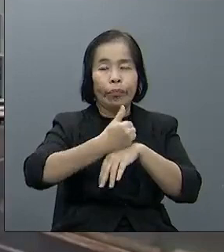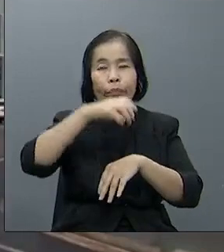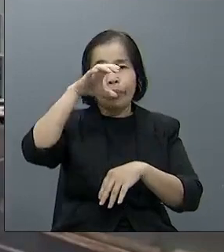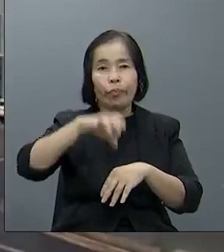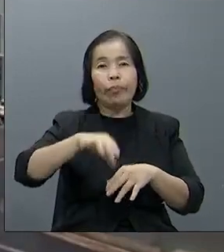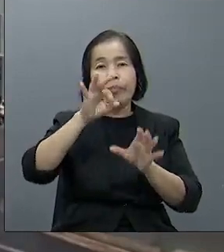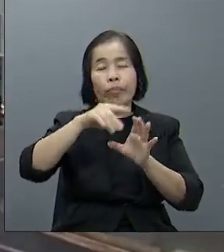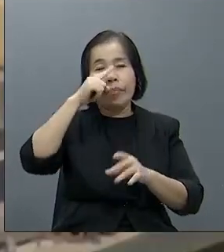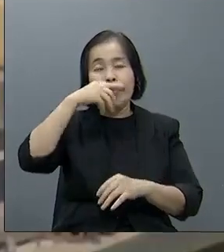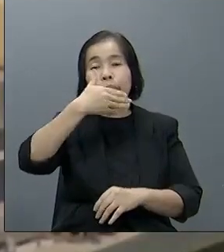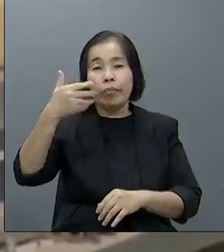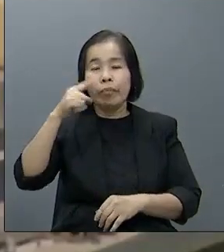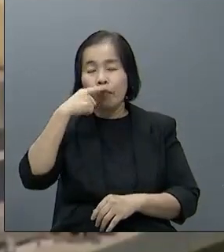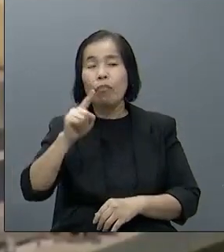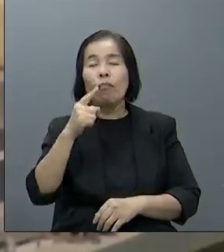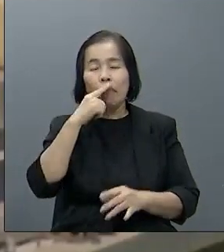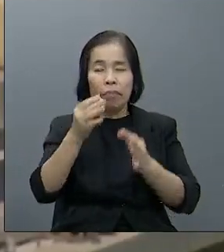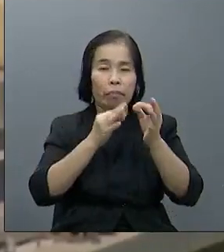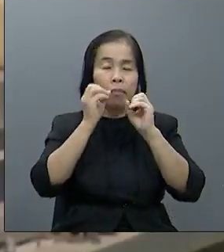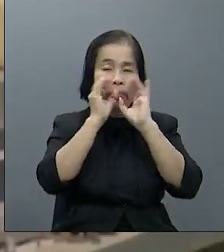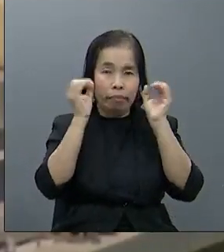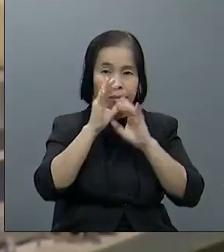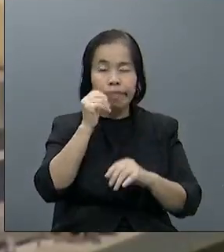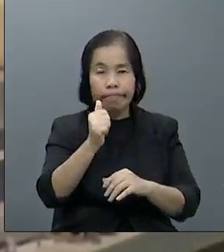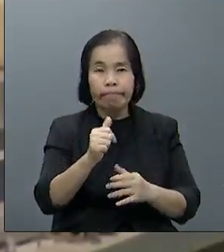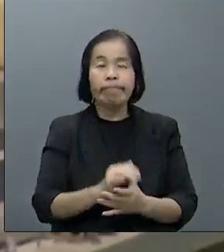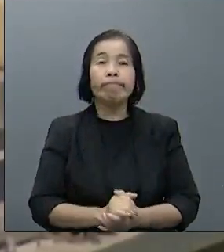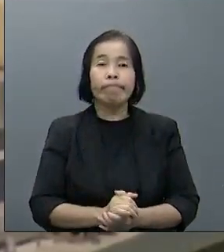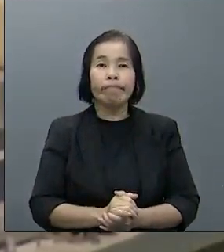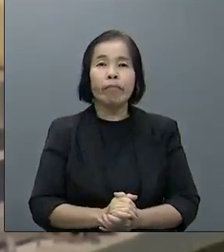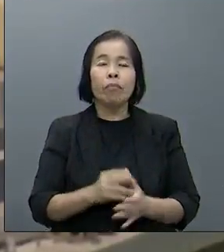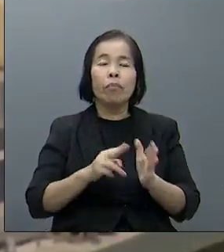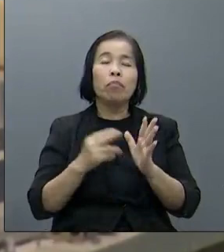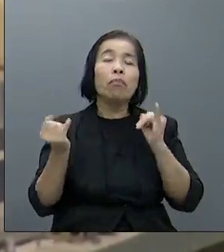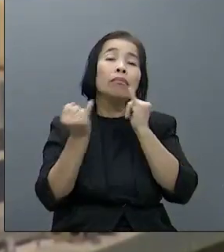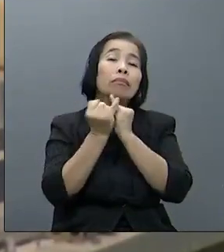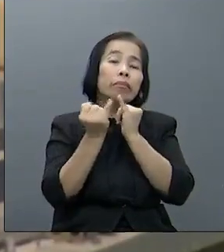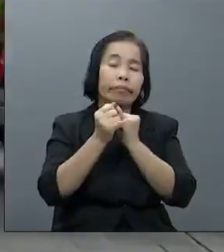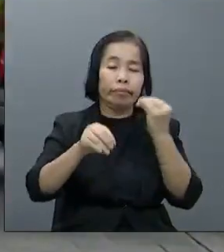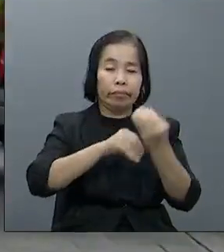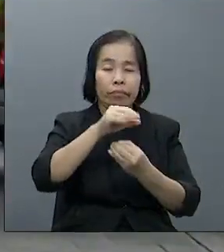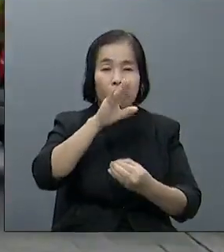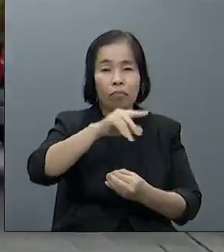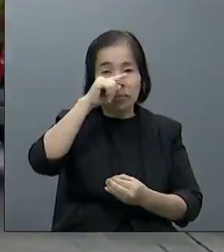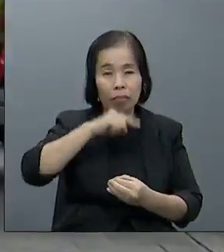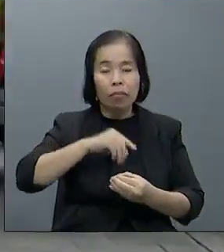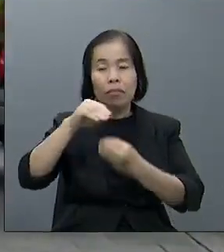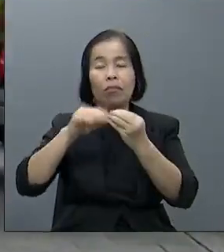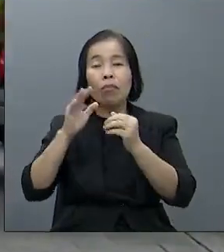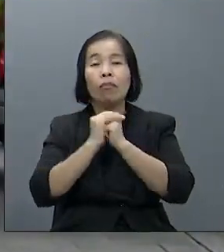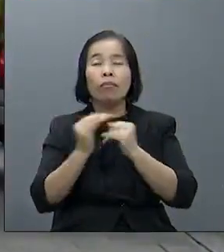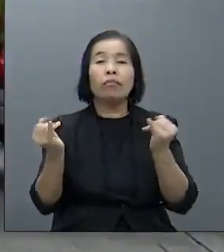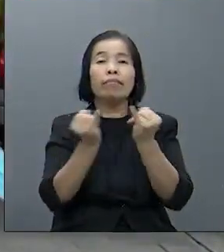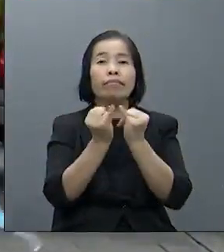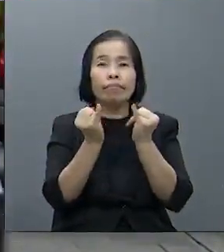ศุกร์แล้วนะคะมันก็อธิบายได้อย่างชัดเจนด้วยเหมือนกันซึ่งความผูกพันกับเศรษฐกิจไทยกับเศรษฐกิจจีนเนี่ยพอตัวเลข